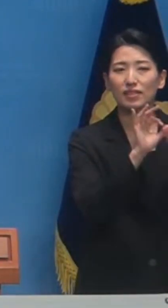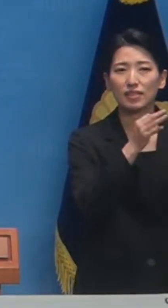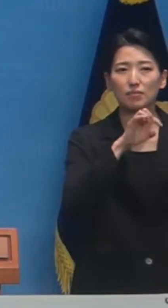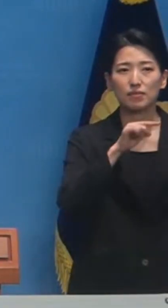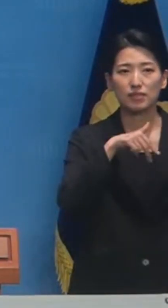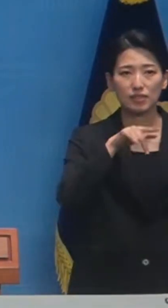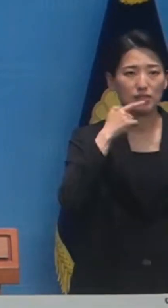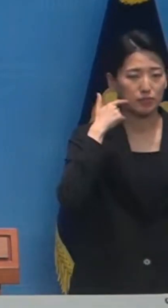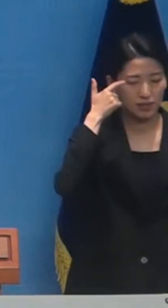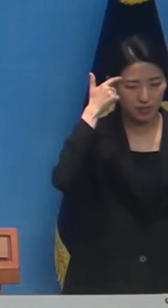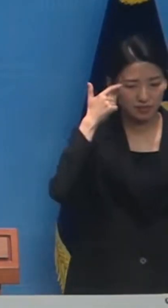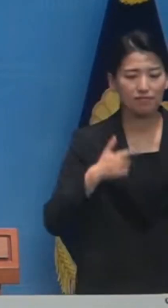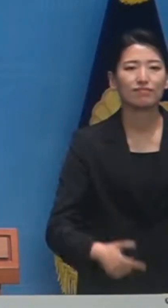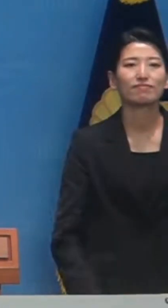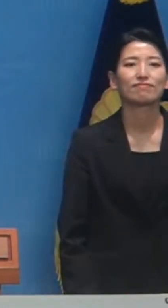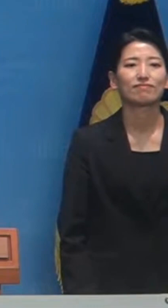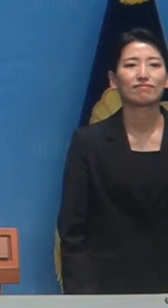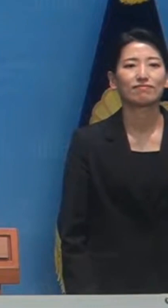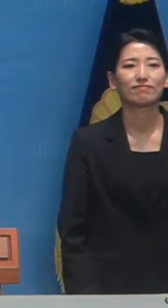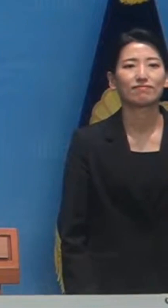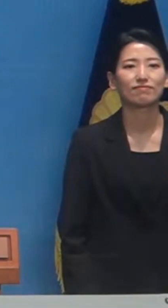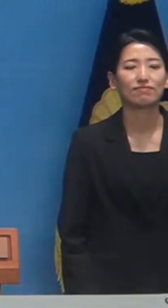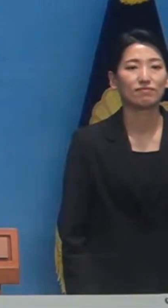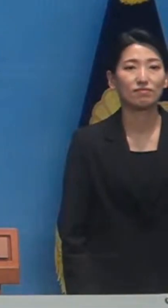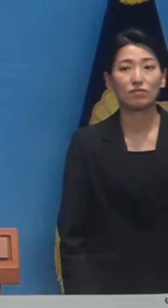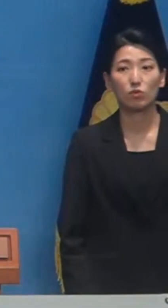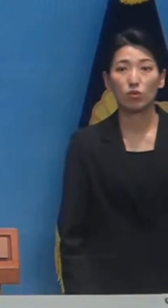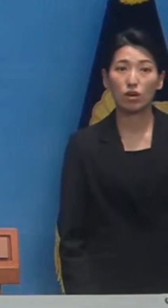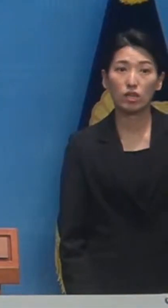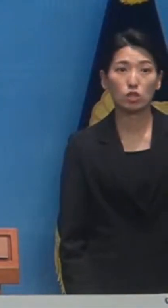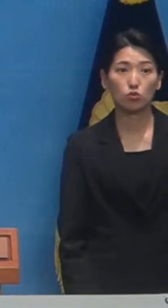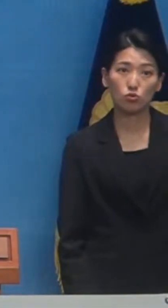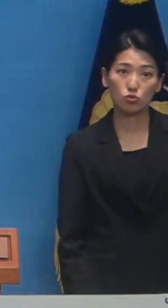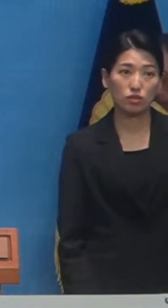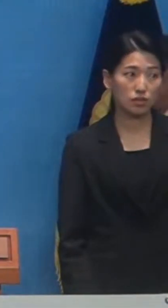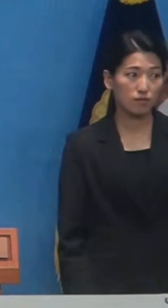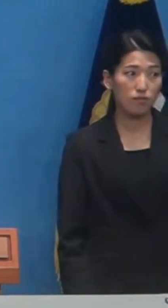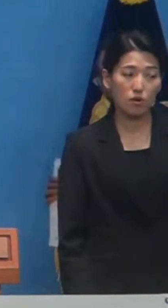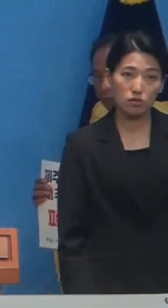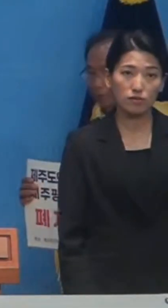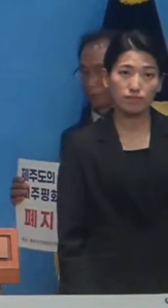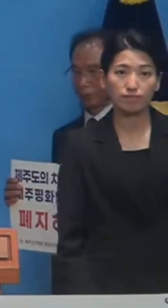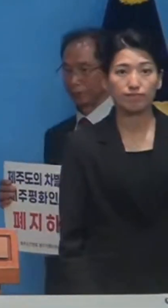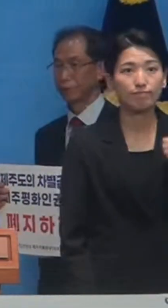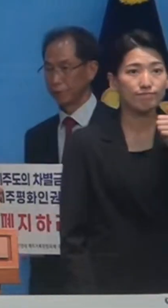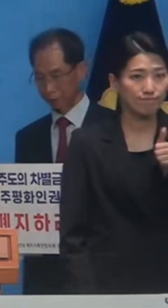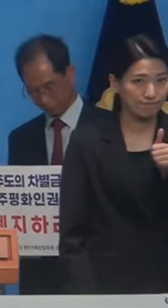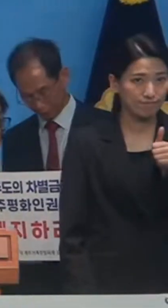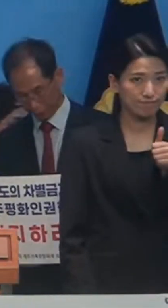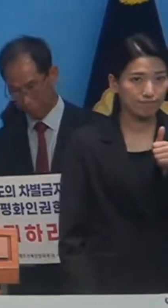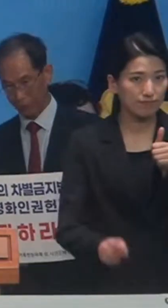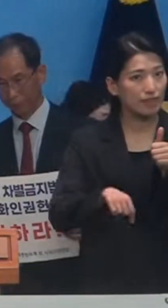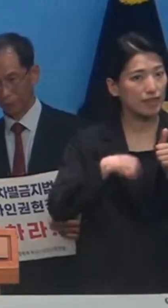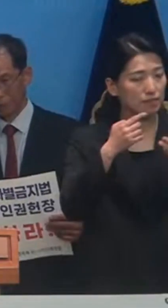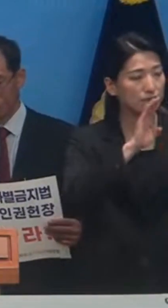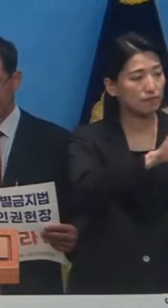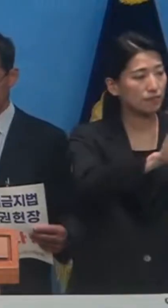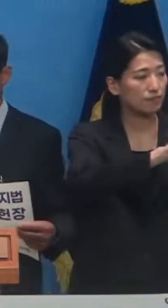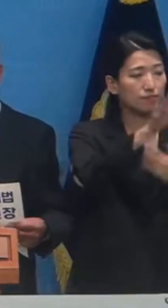목사님. 자, 그러면 우리 황충구 선생님 나오셔서 사회하시고 발언